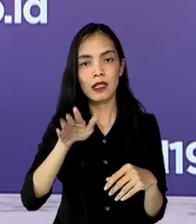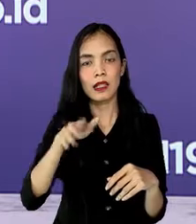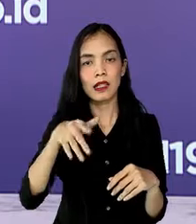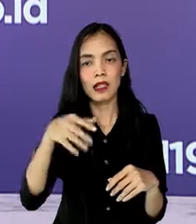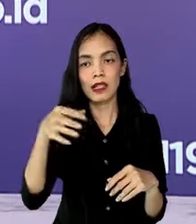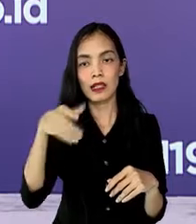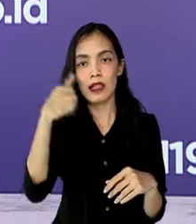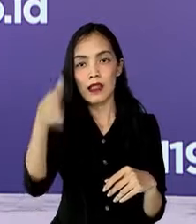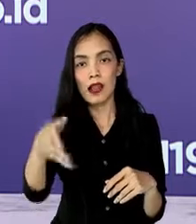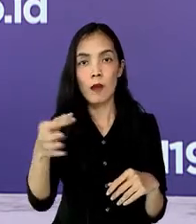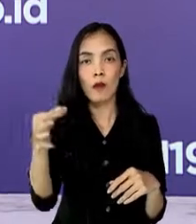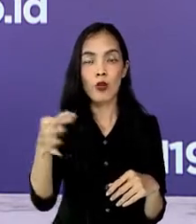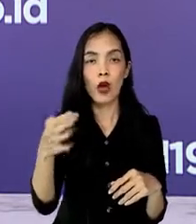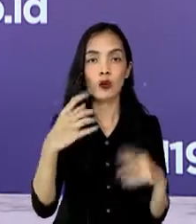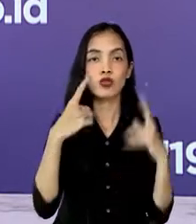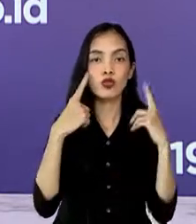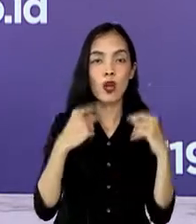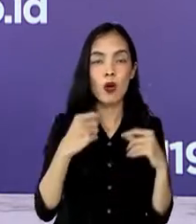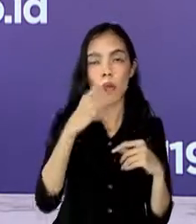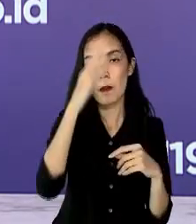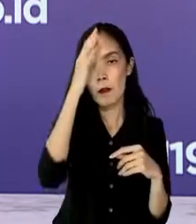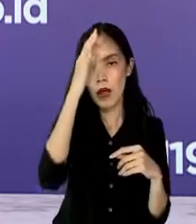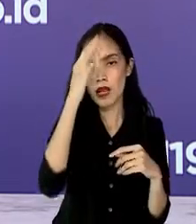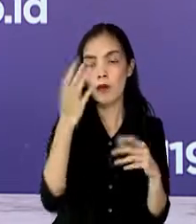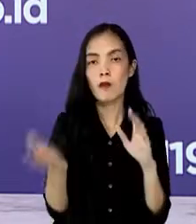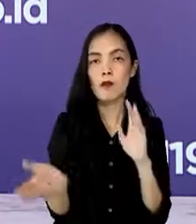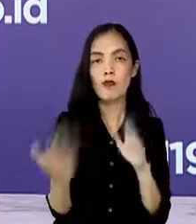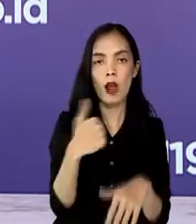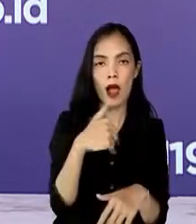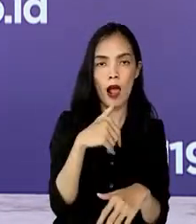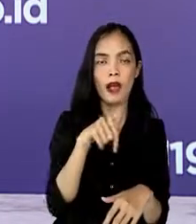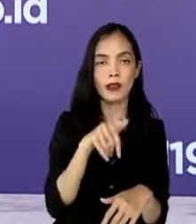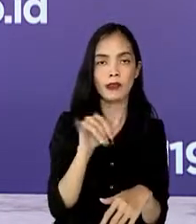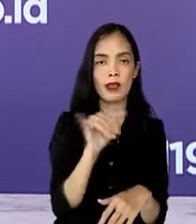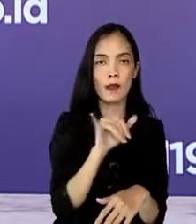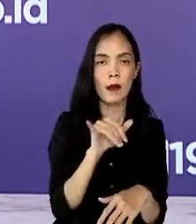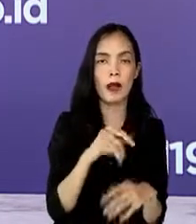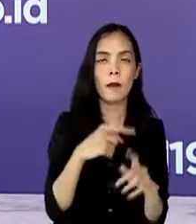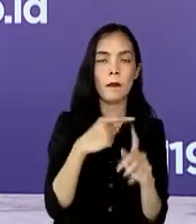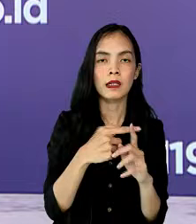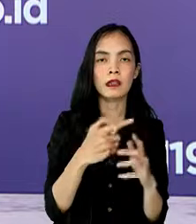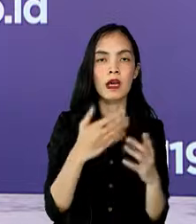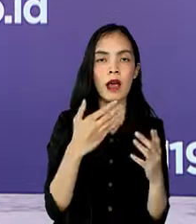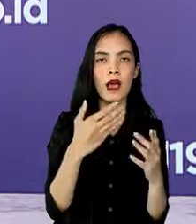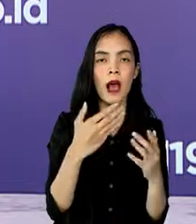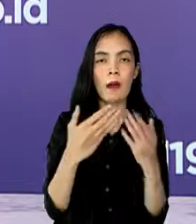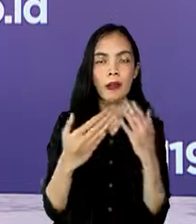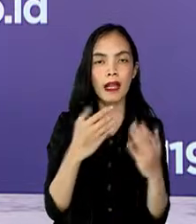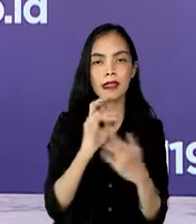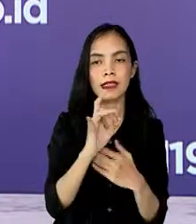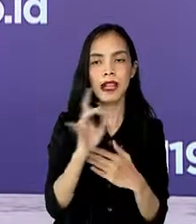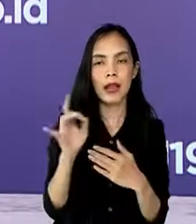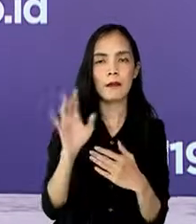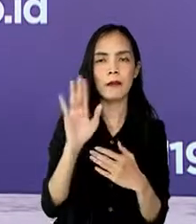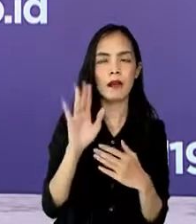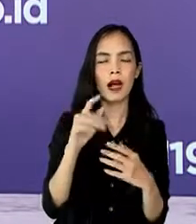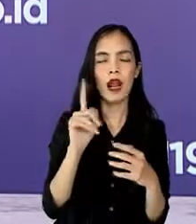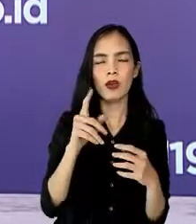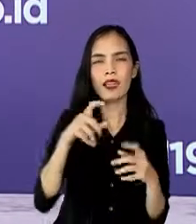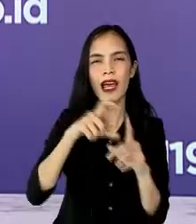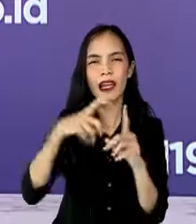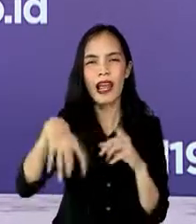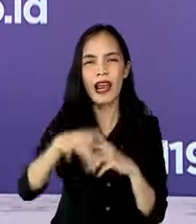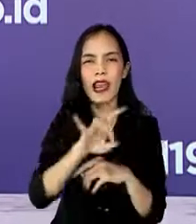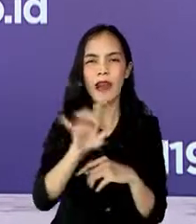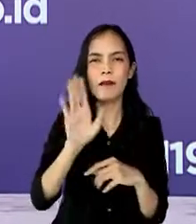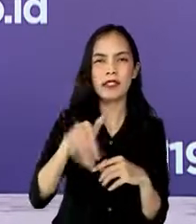pulau Jawa dan Bali dan perkembangan aplikasinya dalam sektor lainnya masih dipertimbangkan ingat bahwa